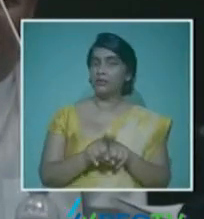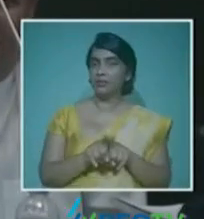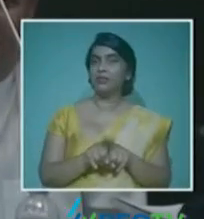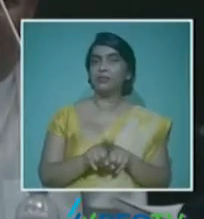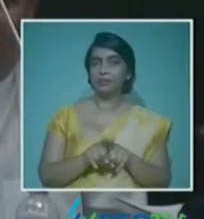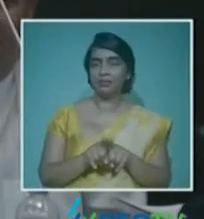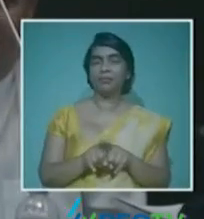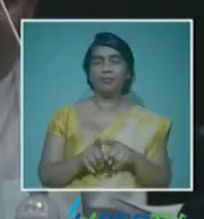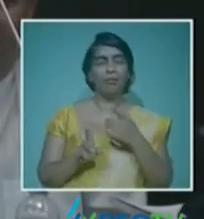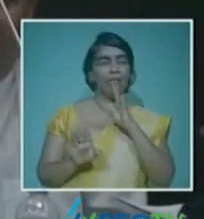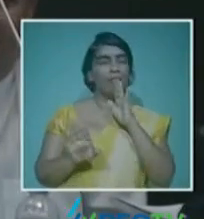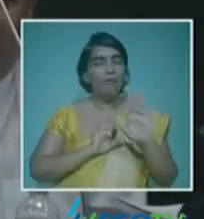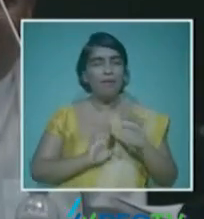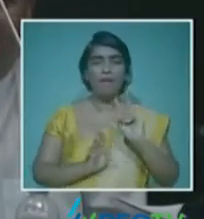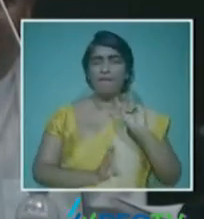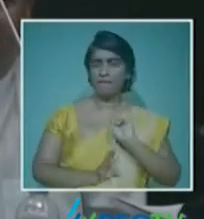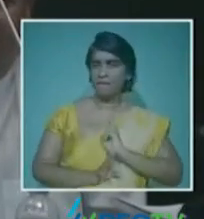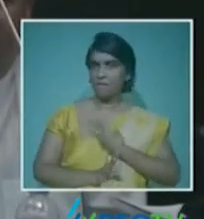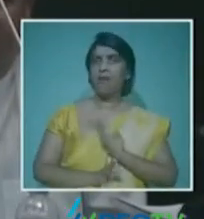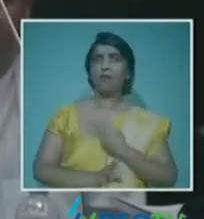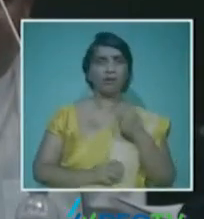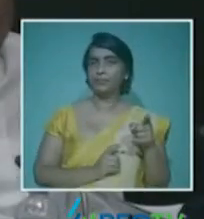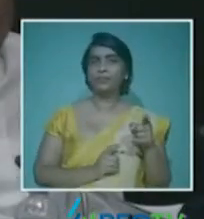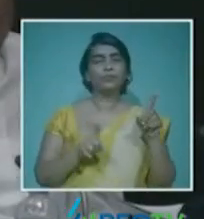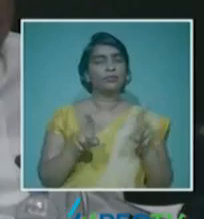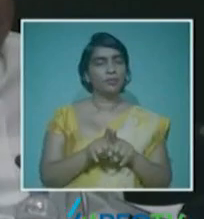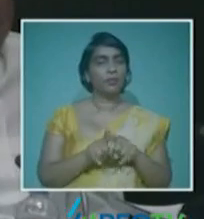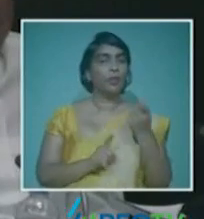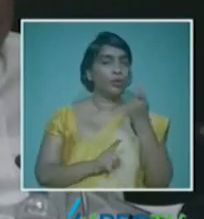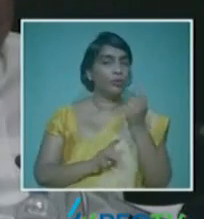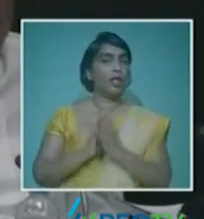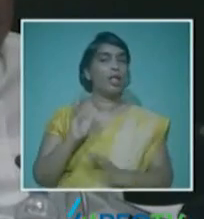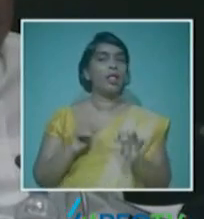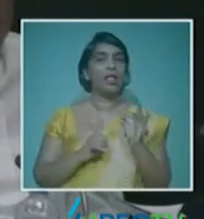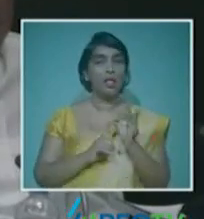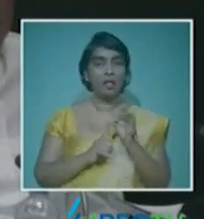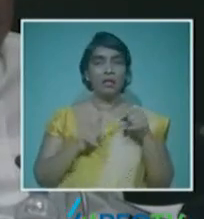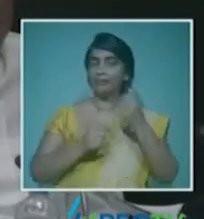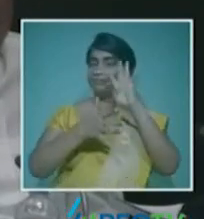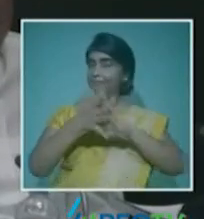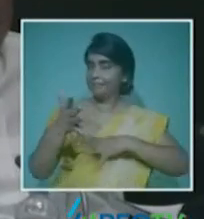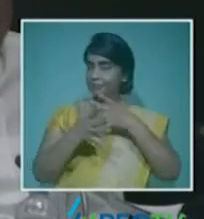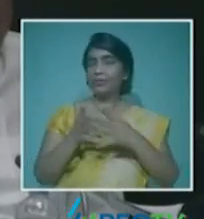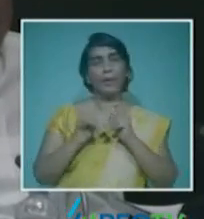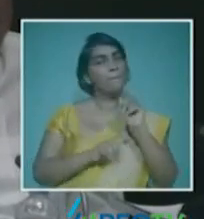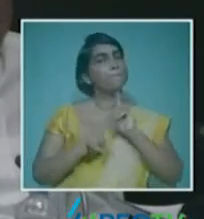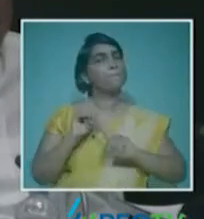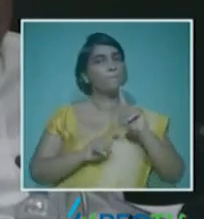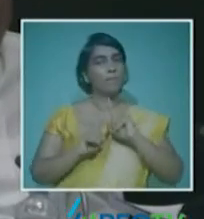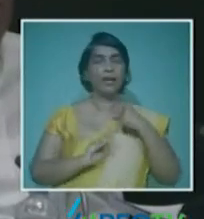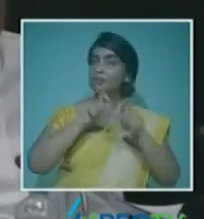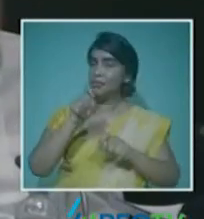වගේ අවනත වෙලා වෙනස් වෙලා ඉන්න එක හොඳයි රටට හොඳයි මුදල්ැමිතුමාගේ මෙවර අයවැය පාර්ලිමේන්තුවේ